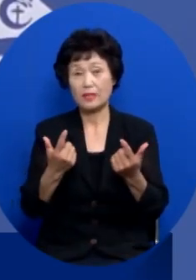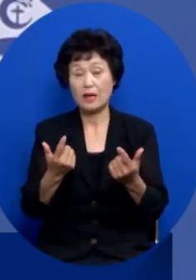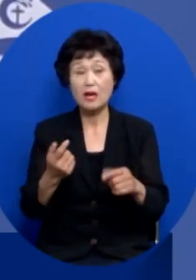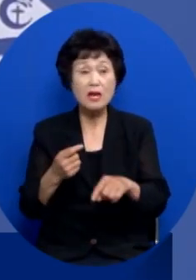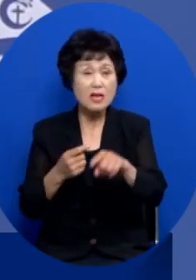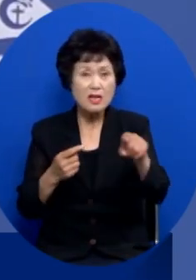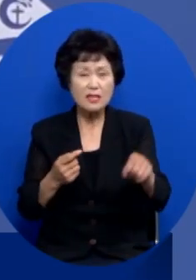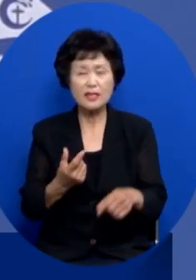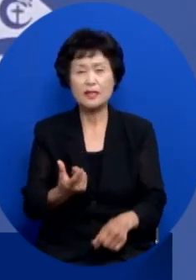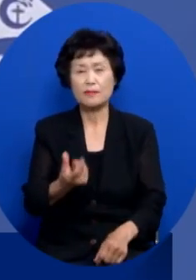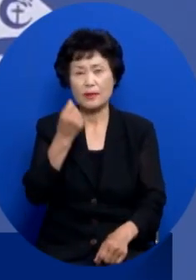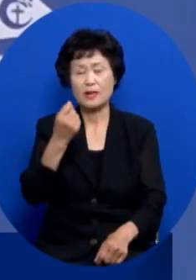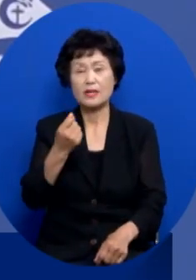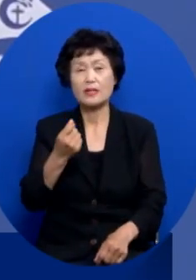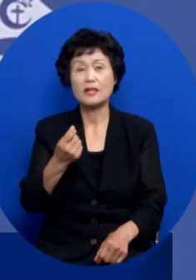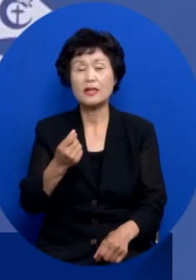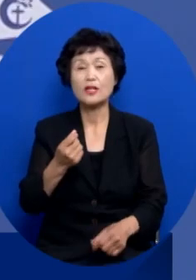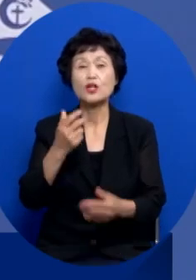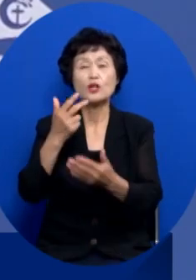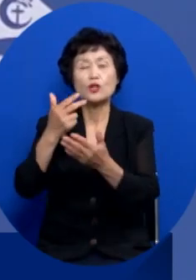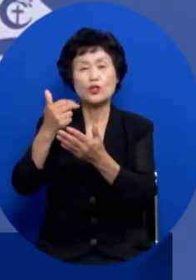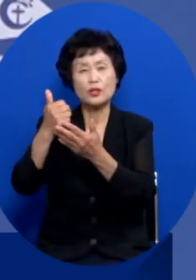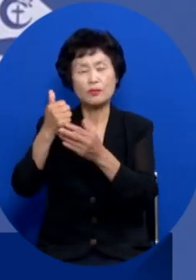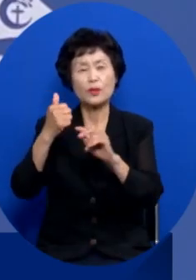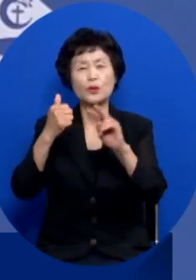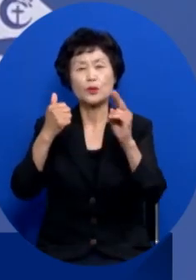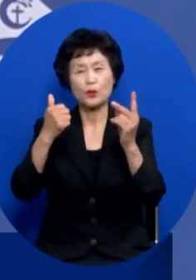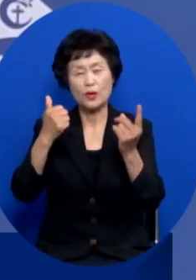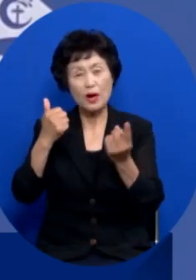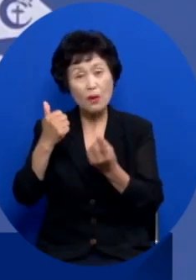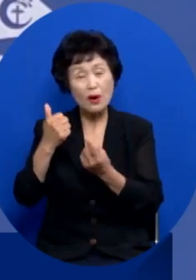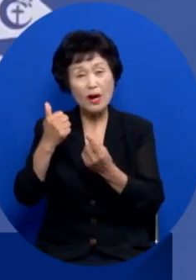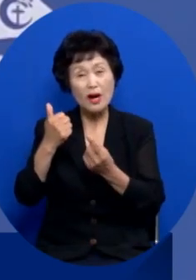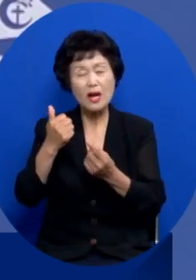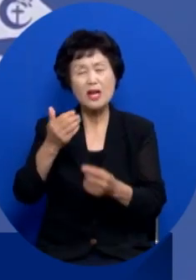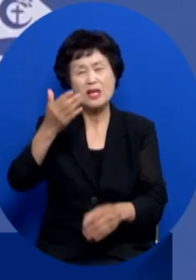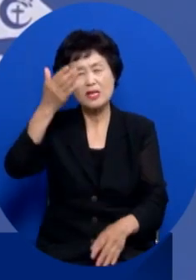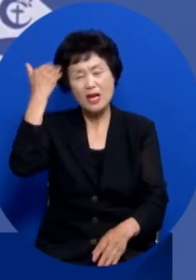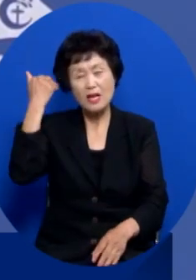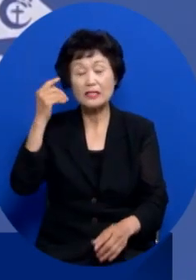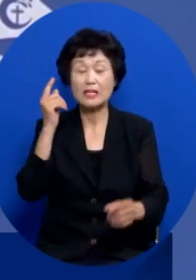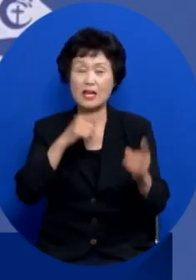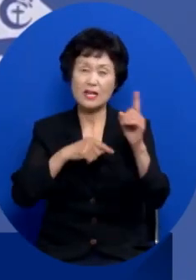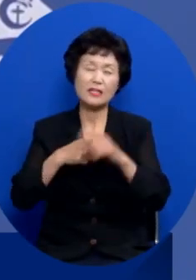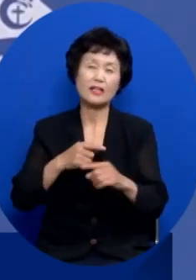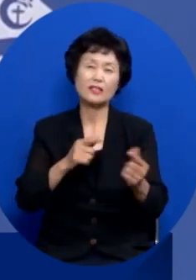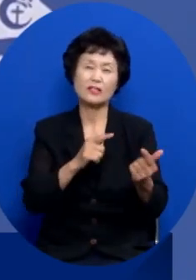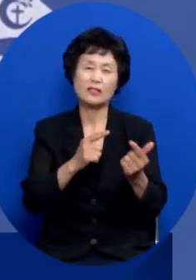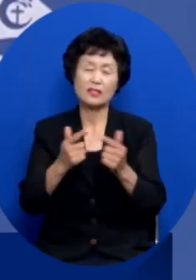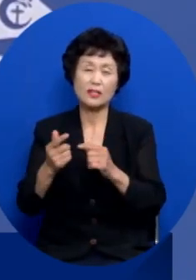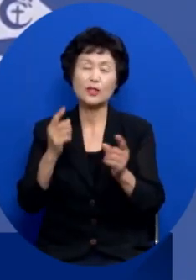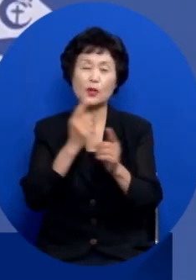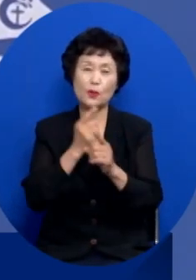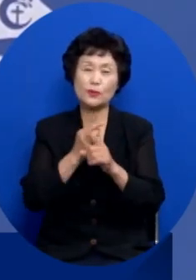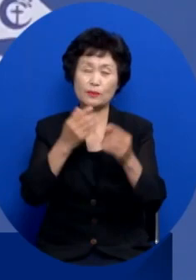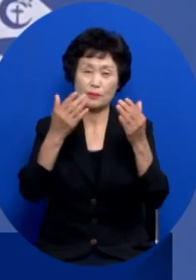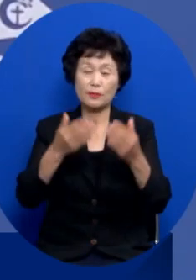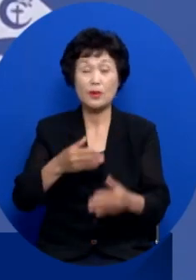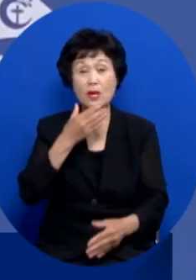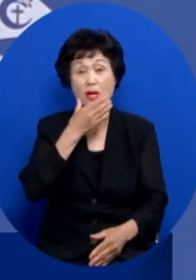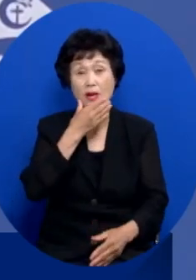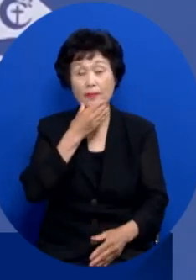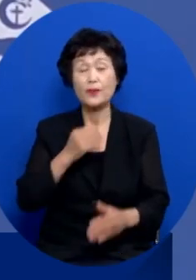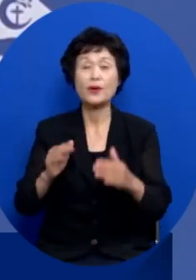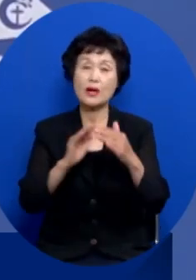그들이 하루빨리 주님의 품으로 돌아와 지난날의 상처를 치유받고 행복한